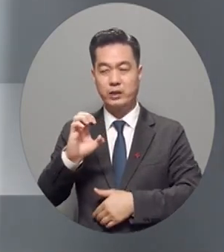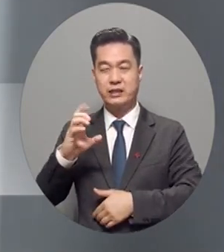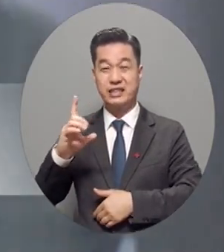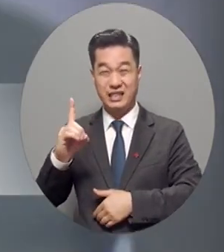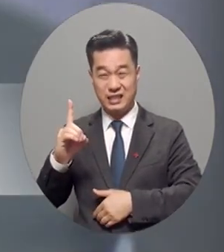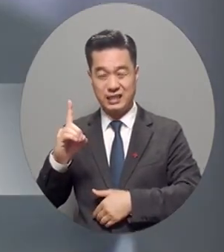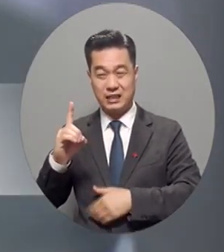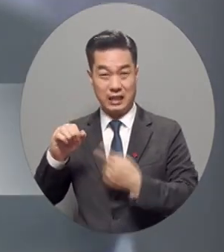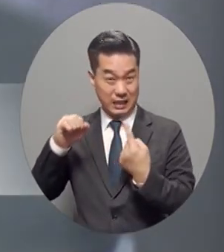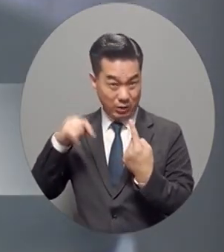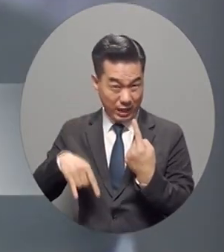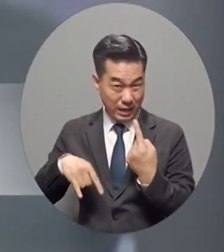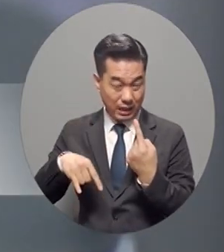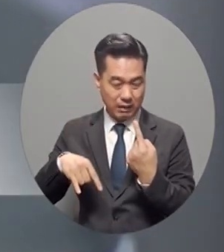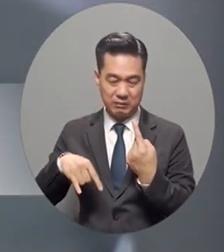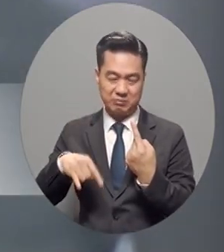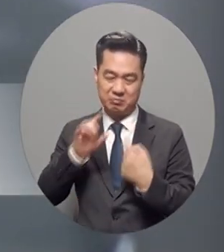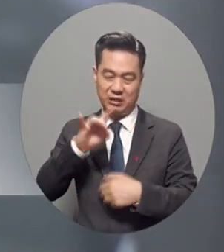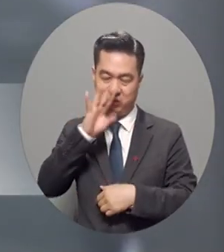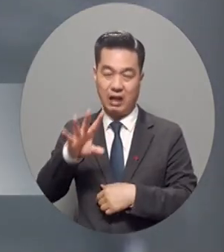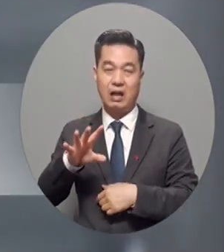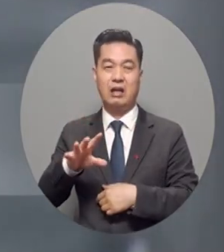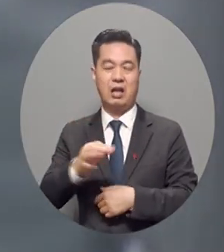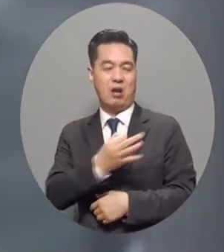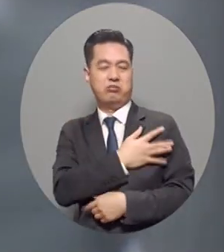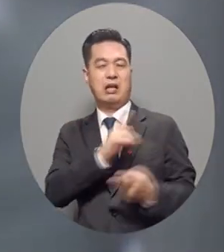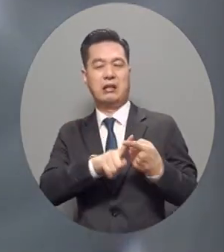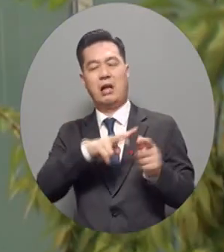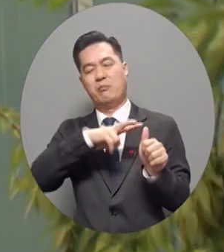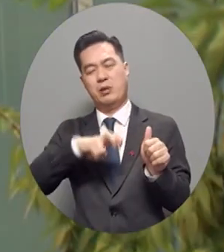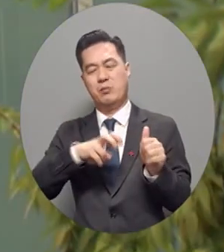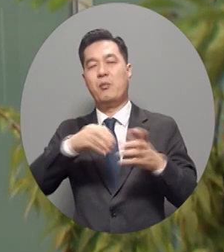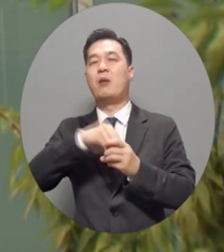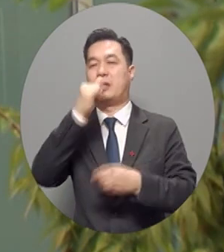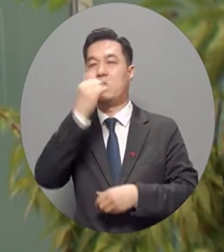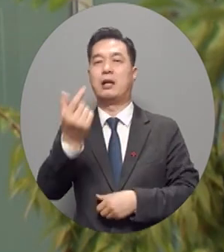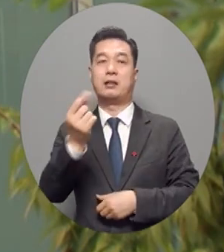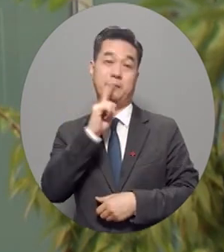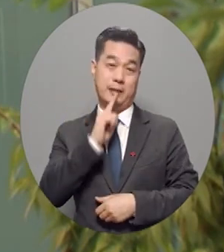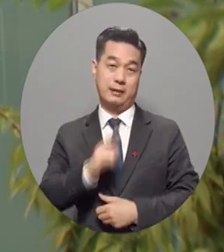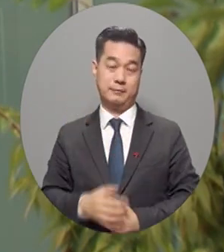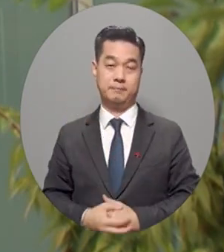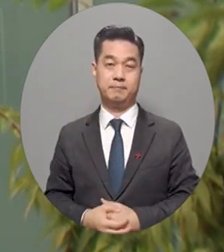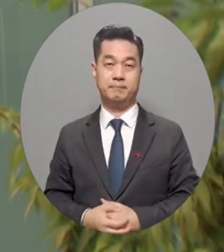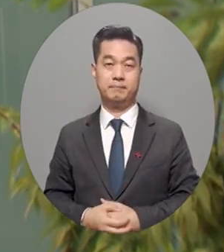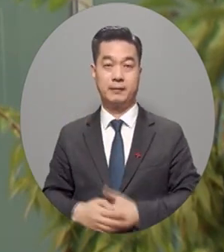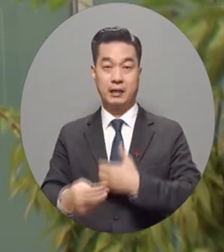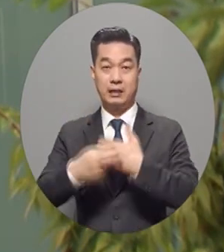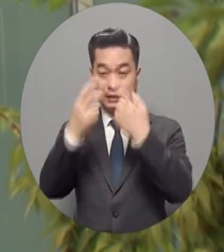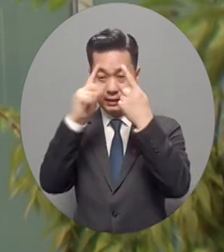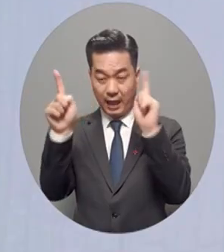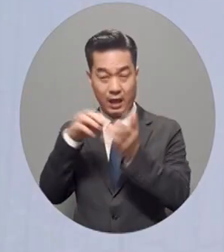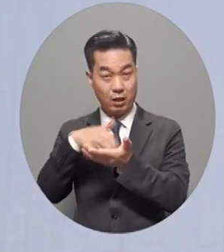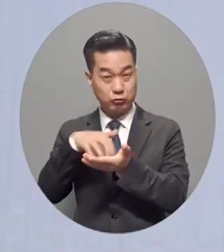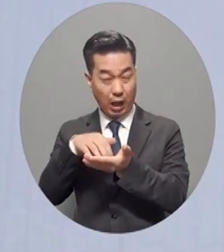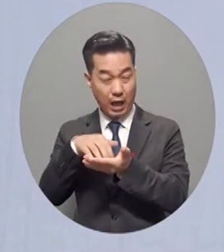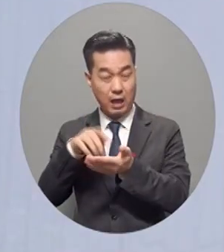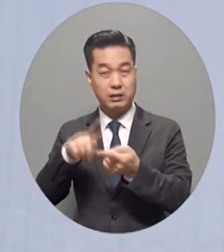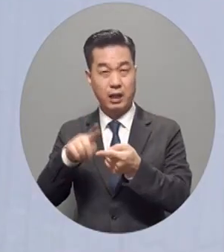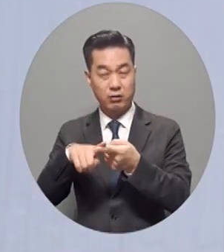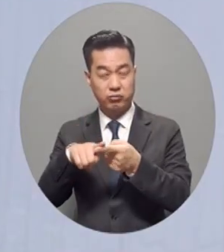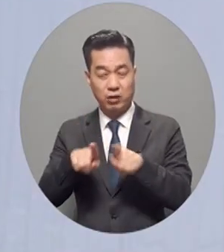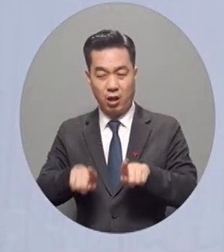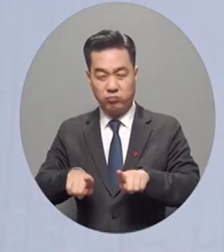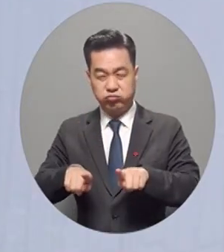왜곡된 수치라며 가진 자에 대한 증오가 담겨 있다고 주장했습니다. 의대 정원 확대를 두고 평행선을 달리고